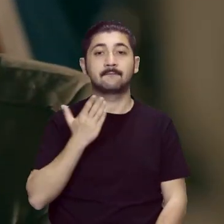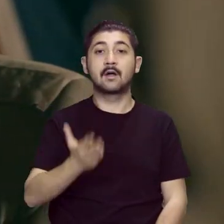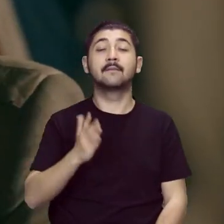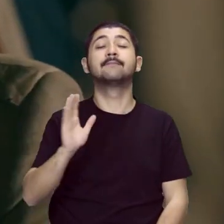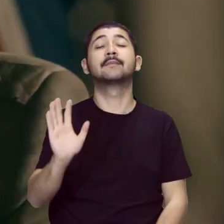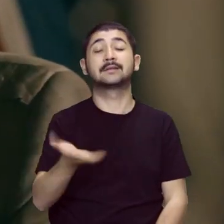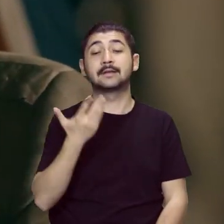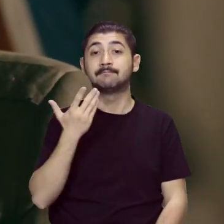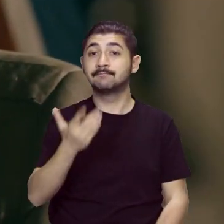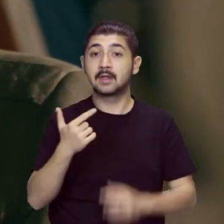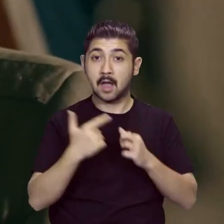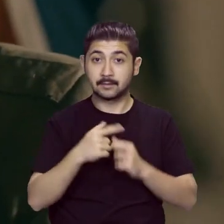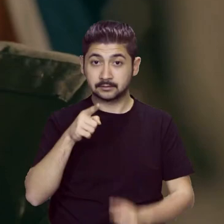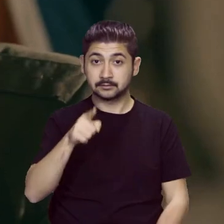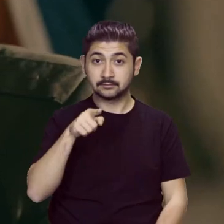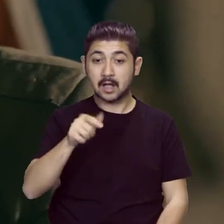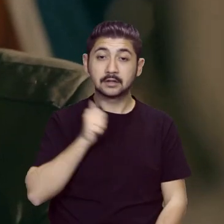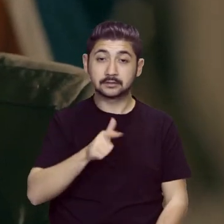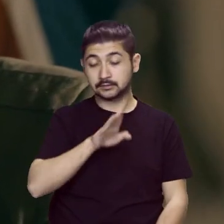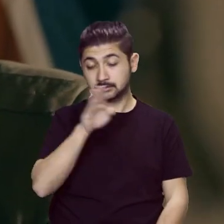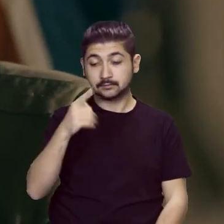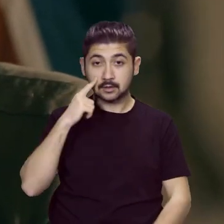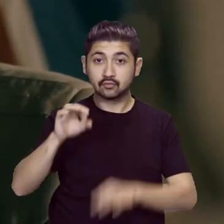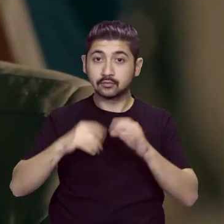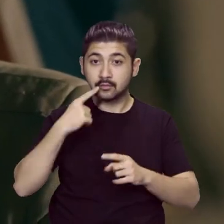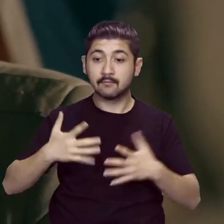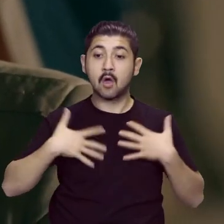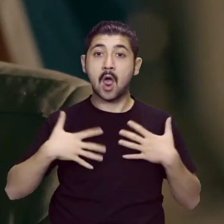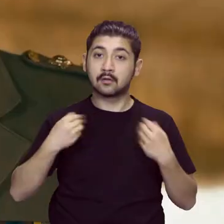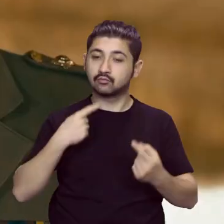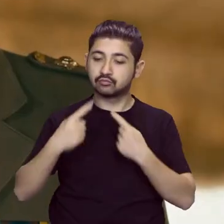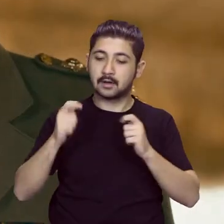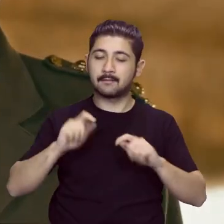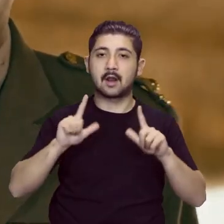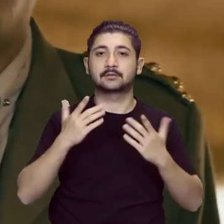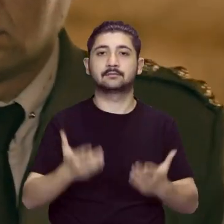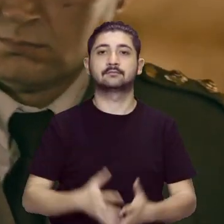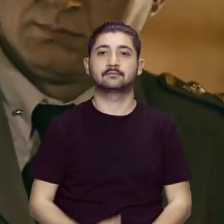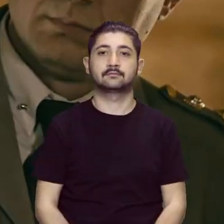Neyse. Robert, sen askerlerin yanına git. Morale ihtiyaçları var.